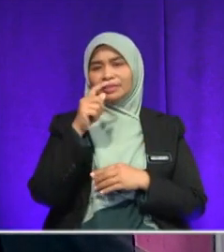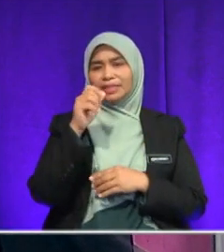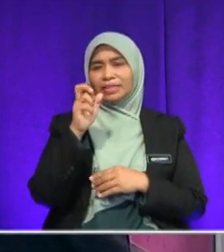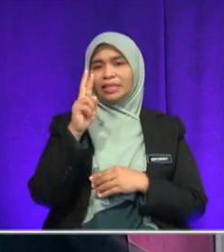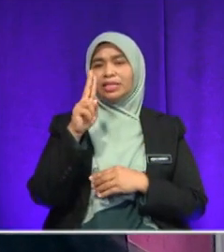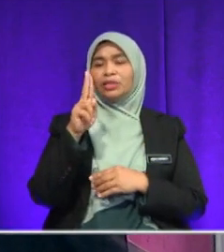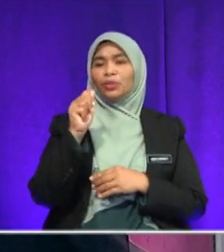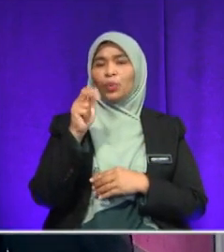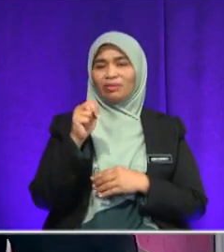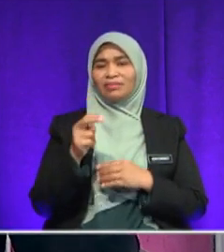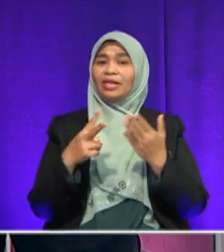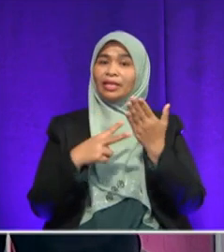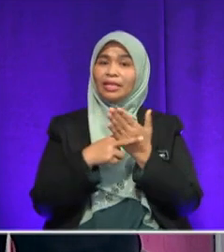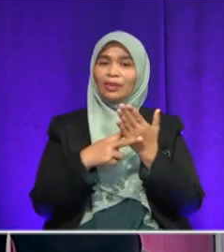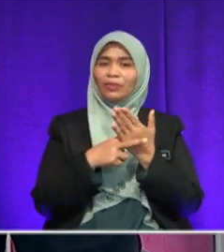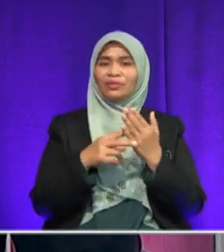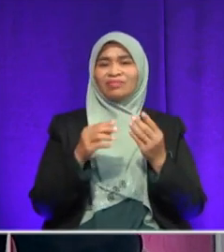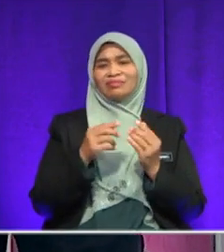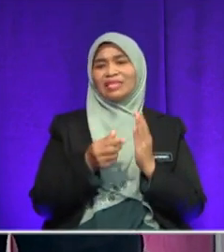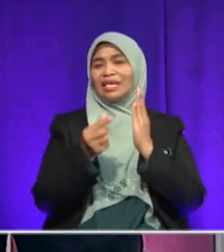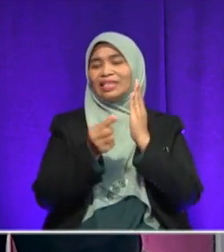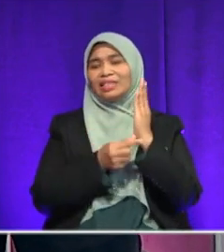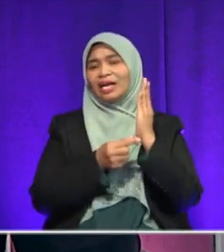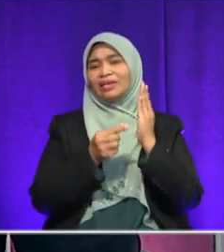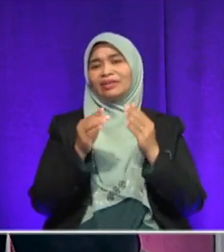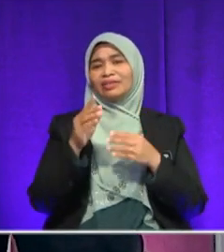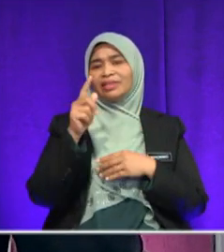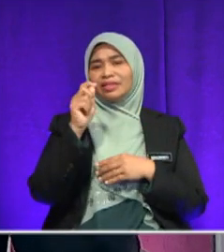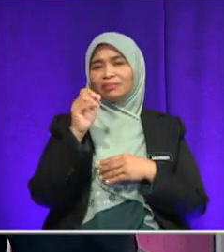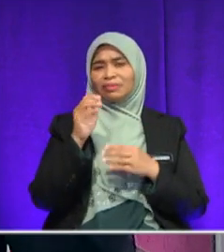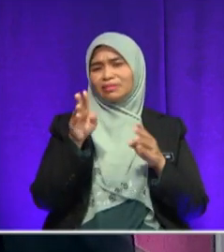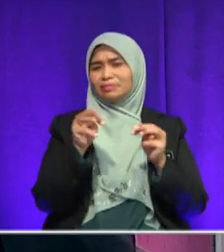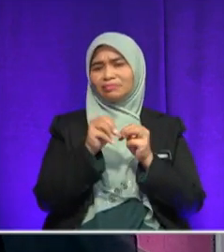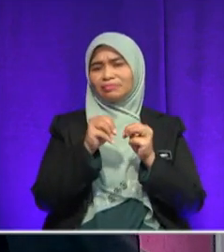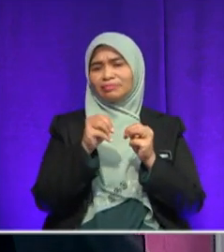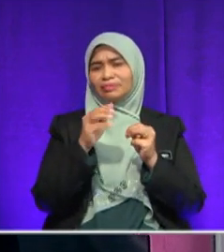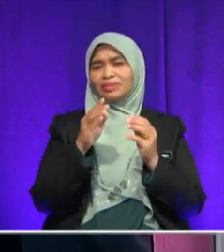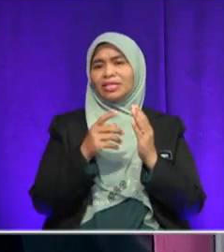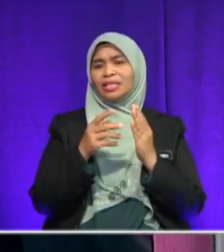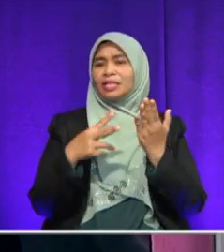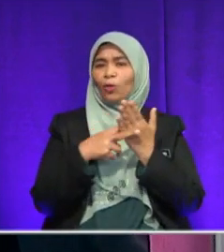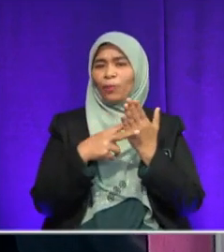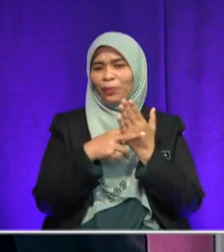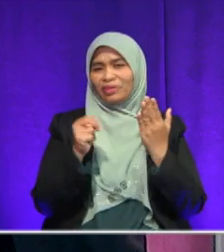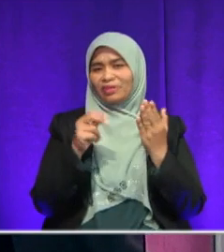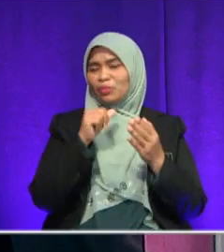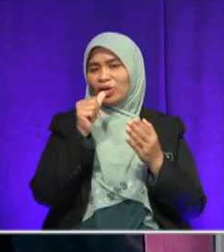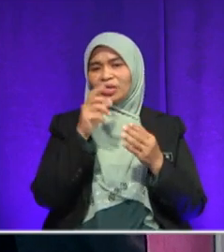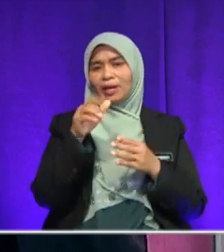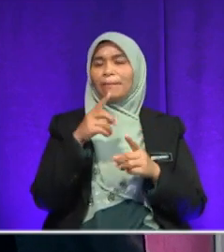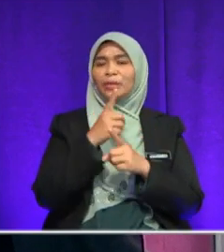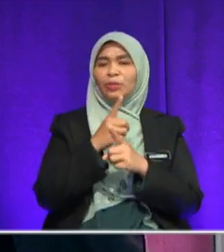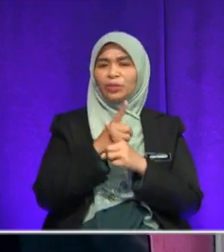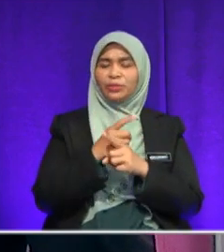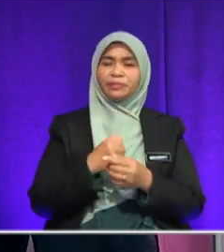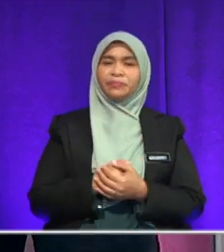harga getah asli meningkat, so biasanya firma ataupun industri akan cuba